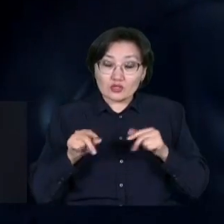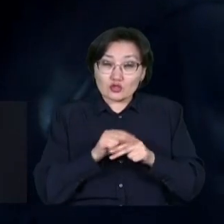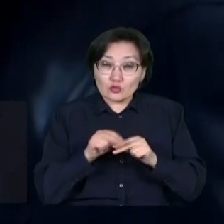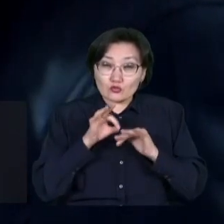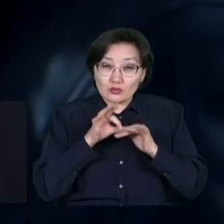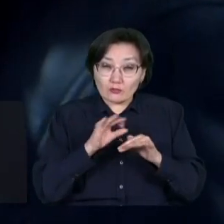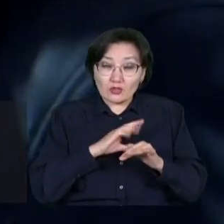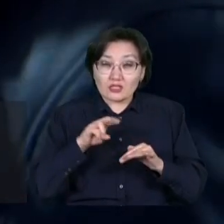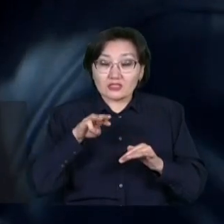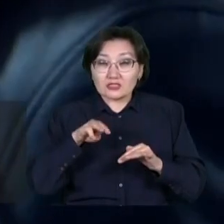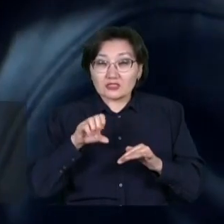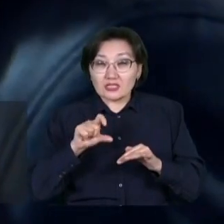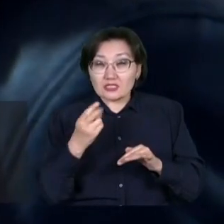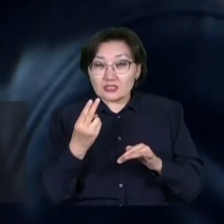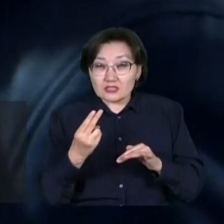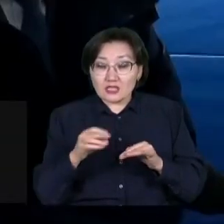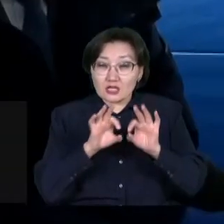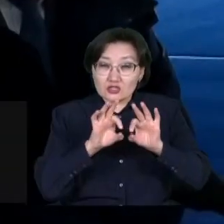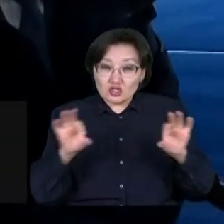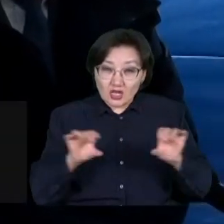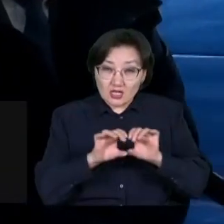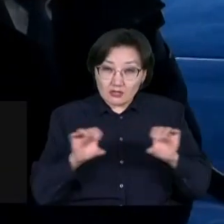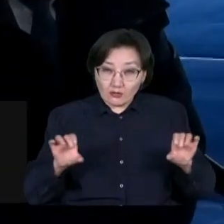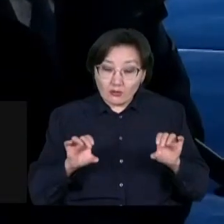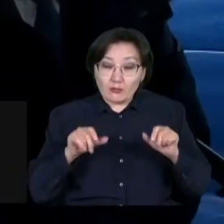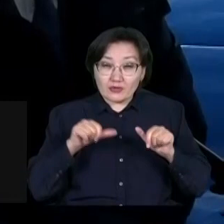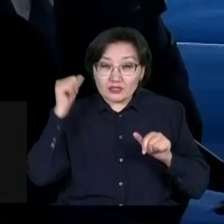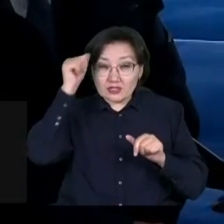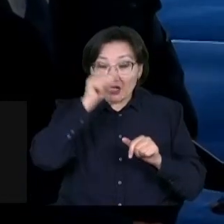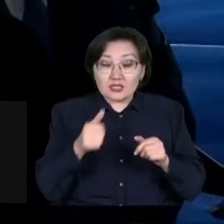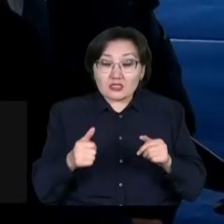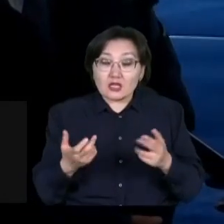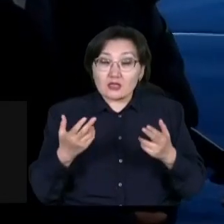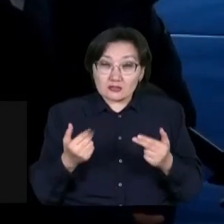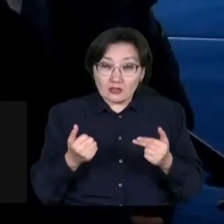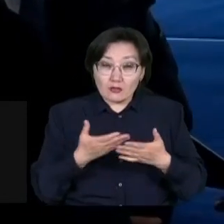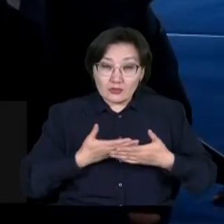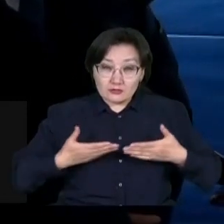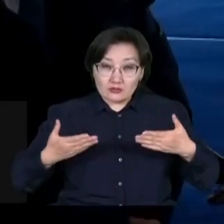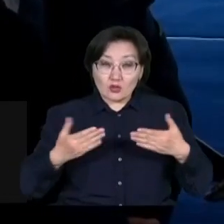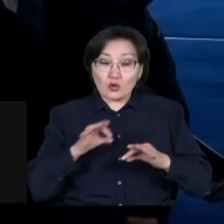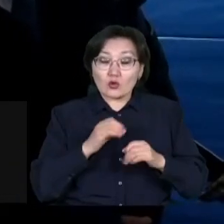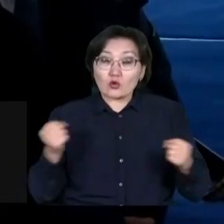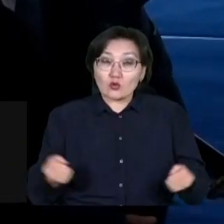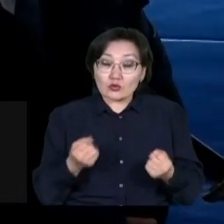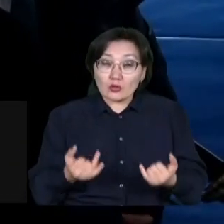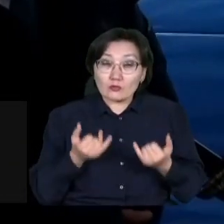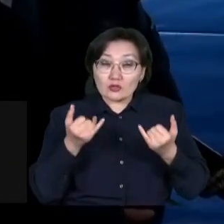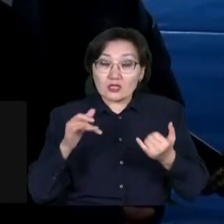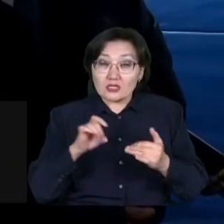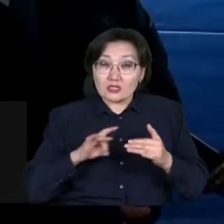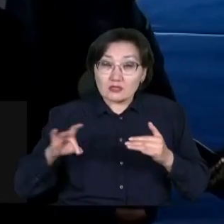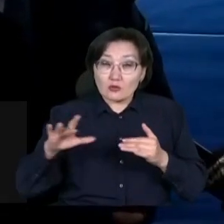өткіздік, тетсті де желілерді де қаладағы. Бұдан биыл да әрине біз қолдау көрсетеміз республикадан